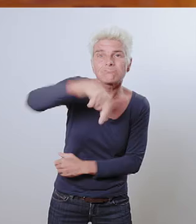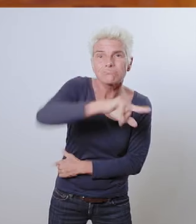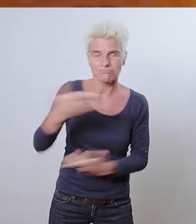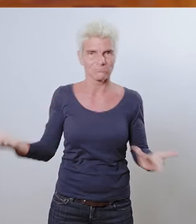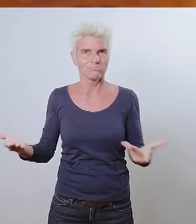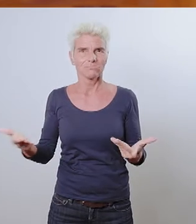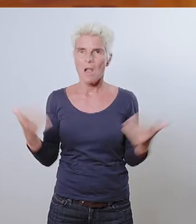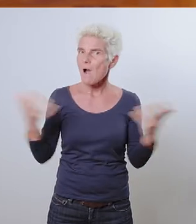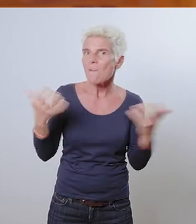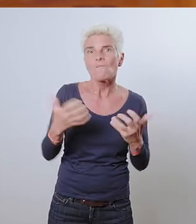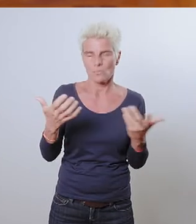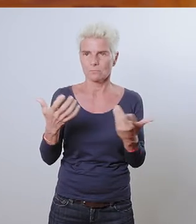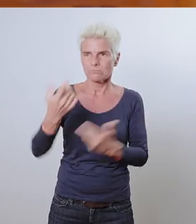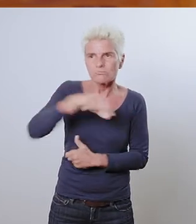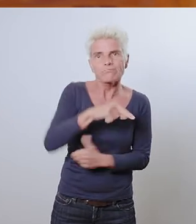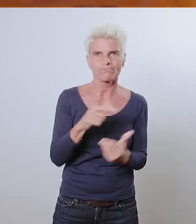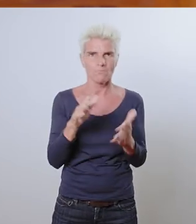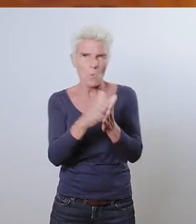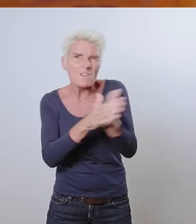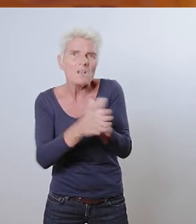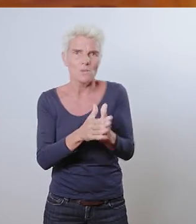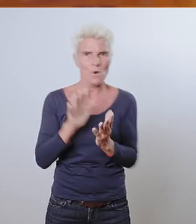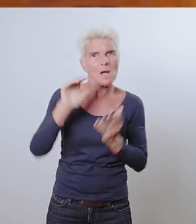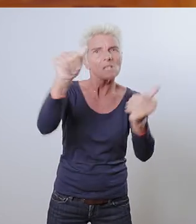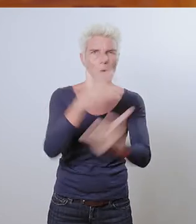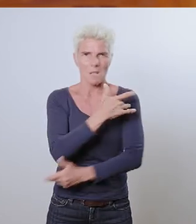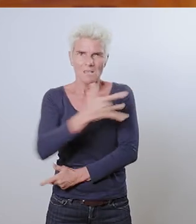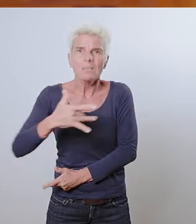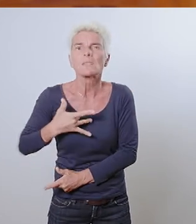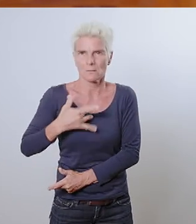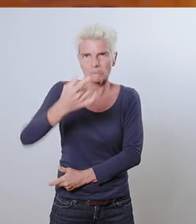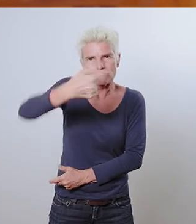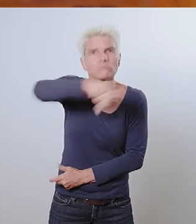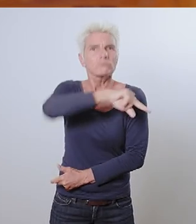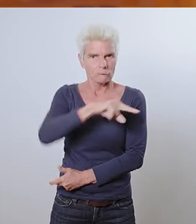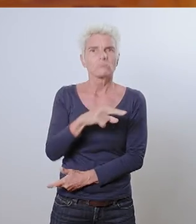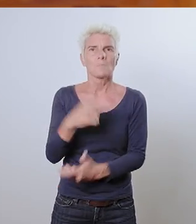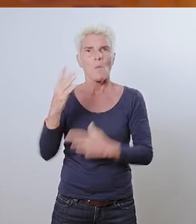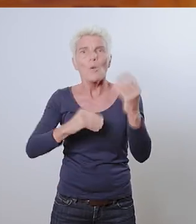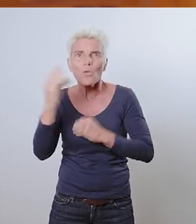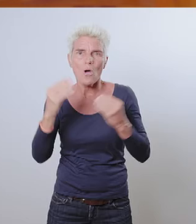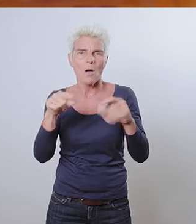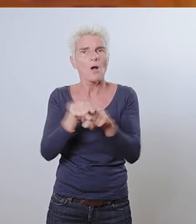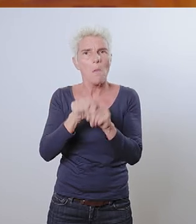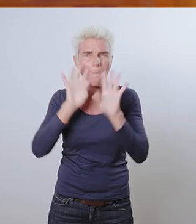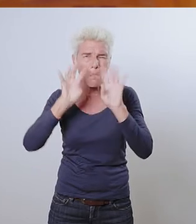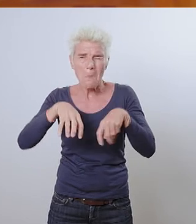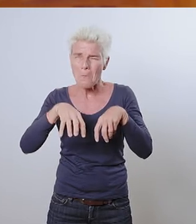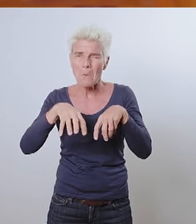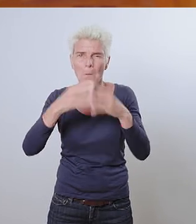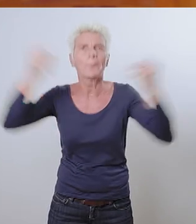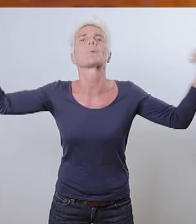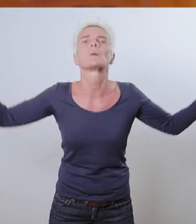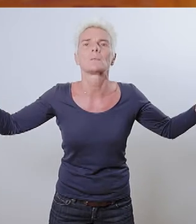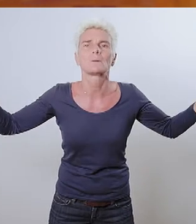de garder la volonté l'espoir et la santé et que le bonheur est face nos